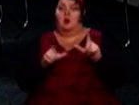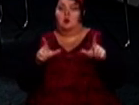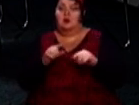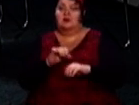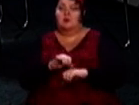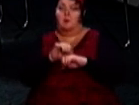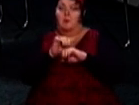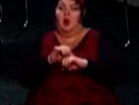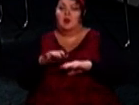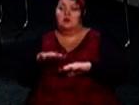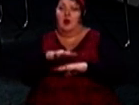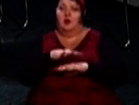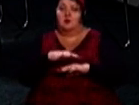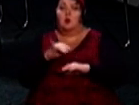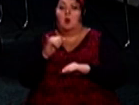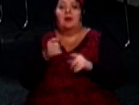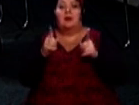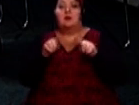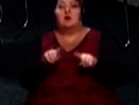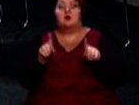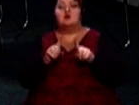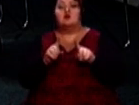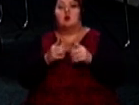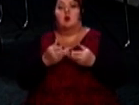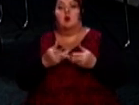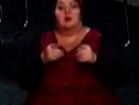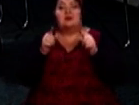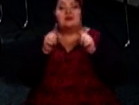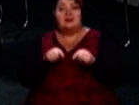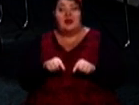Майдану. І те, що саме